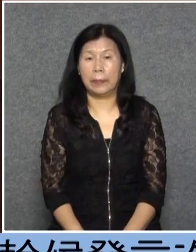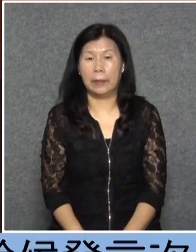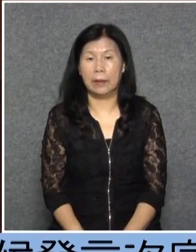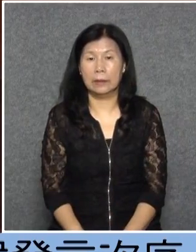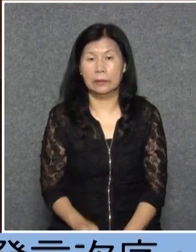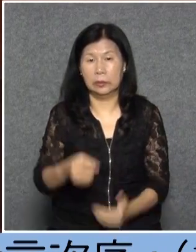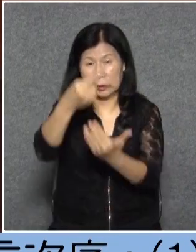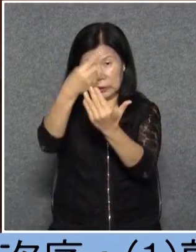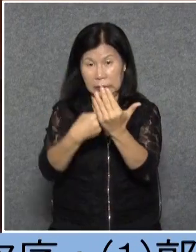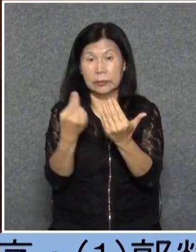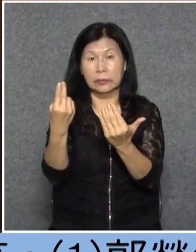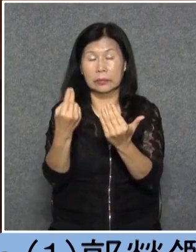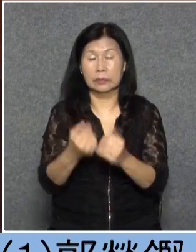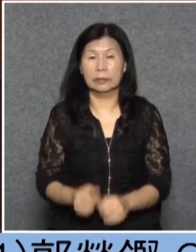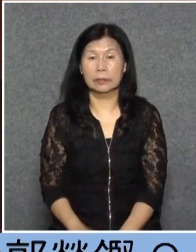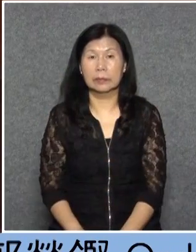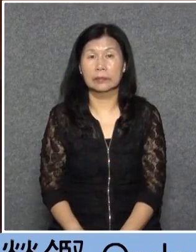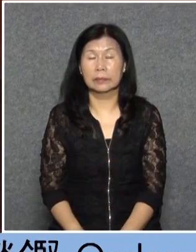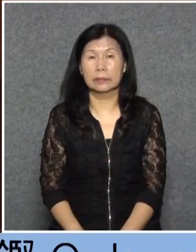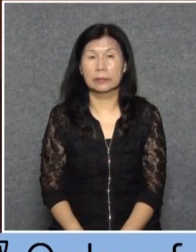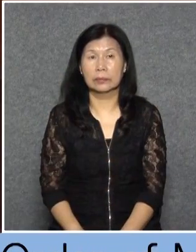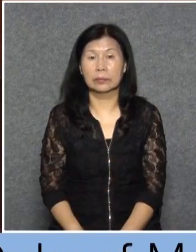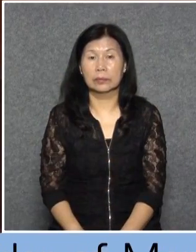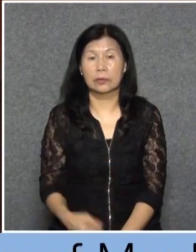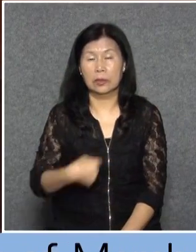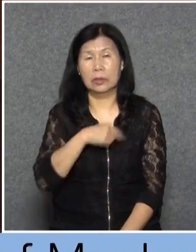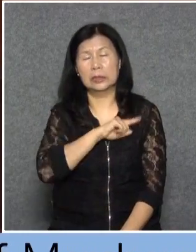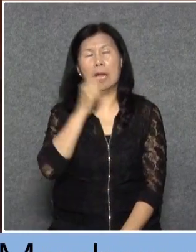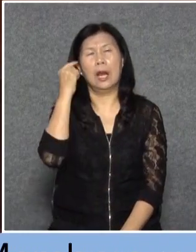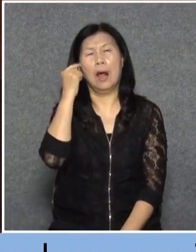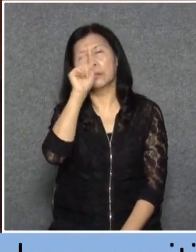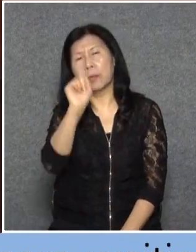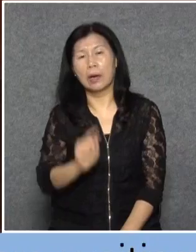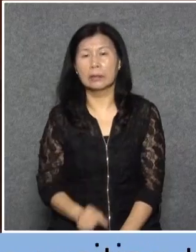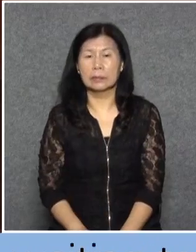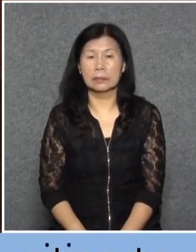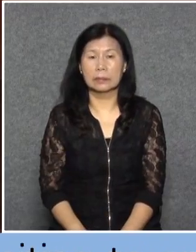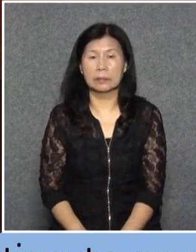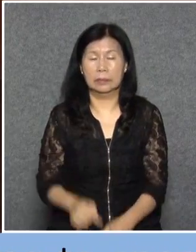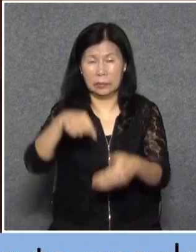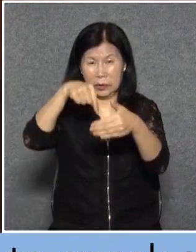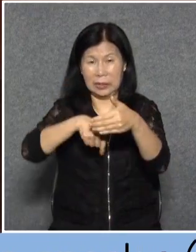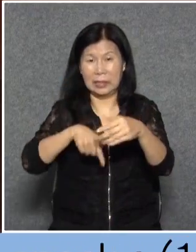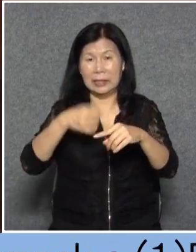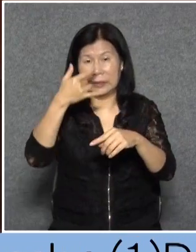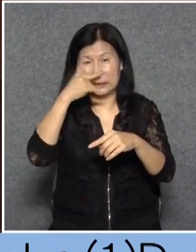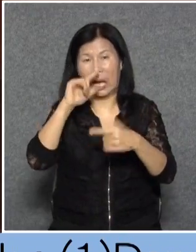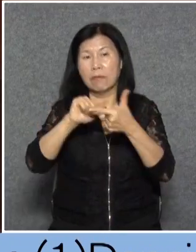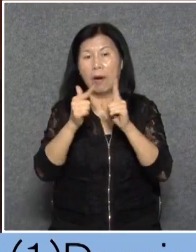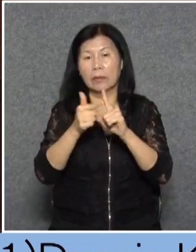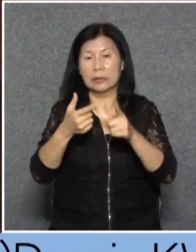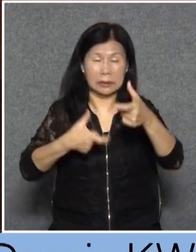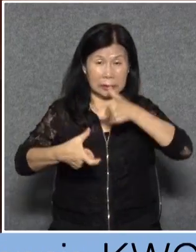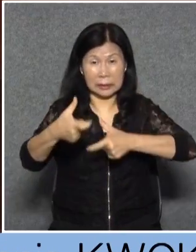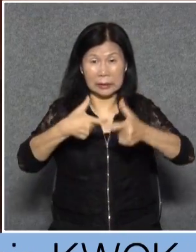条例草案呢，即是我有一个看法，就是 背後又是另外一種形式，在經濟